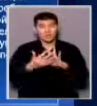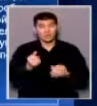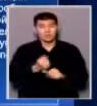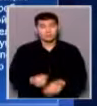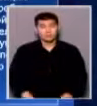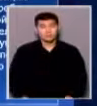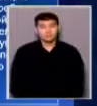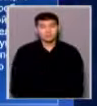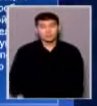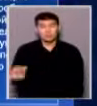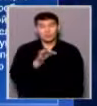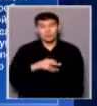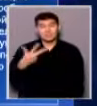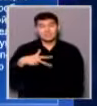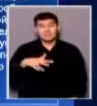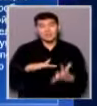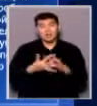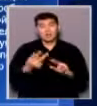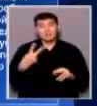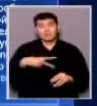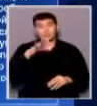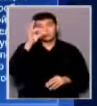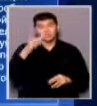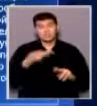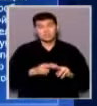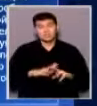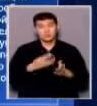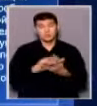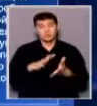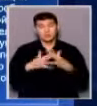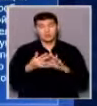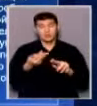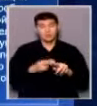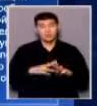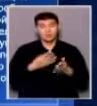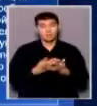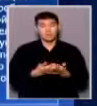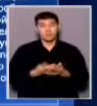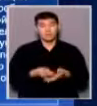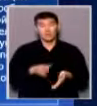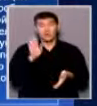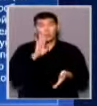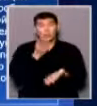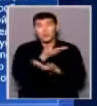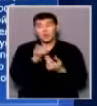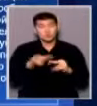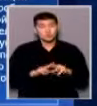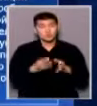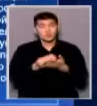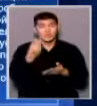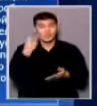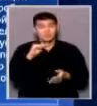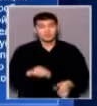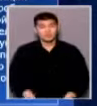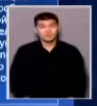местности. В области 30 сел или 20% от общего количества сельских населенных пунктов не обеспечены питьевой водой